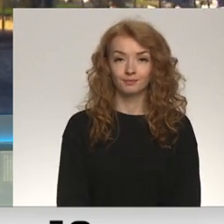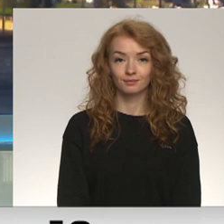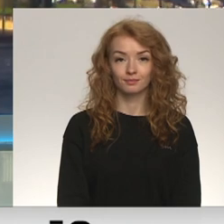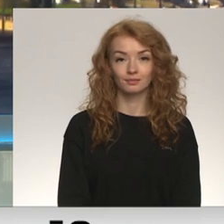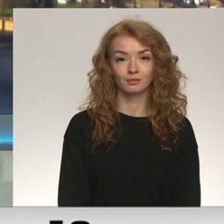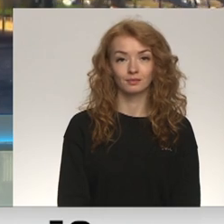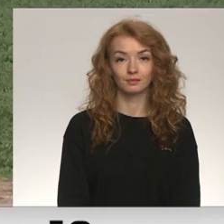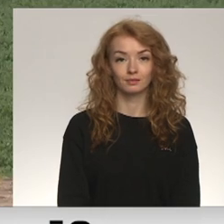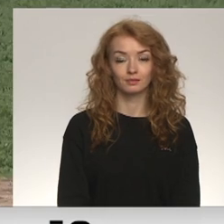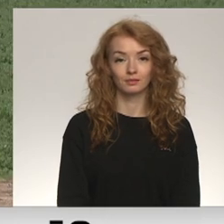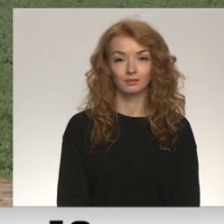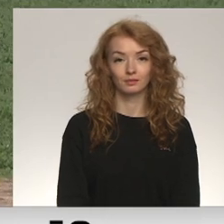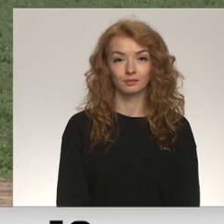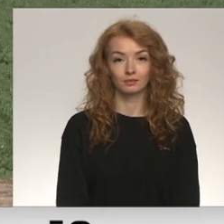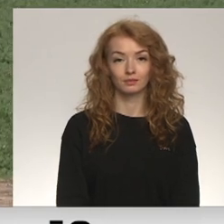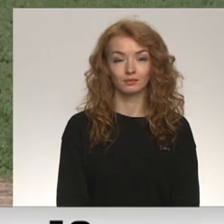sižetā.